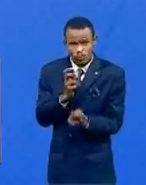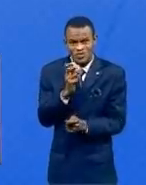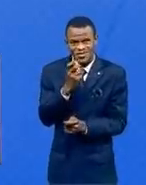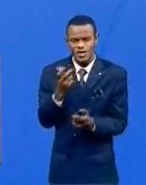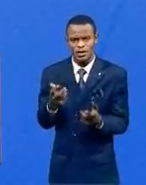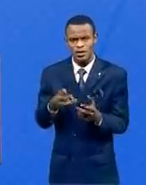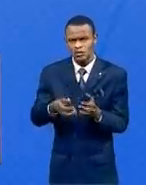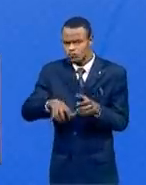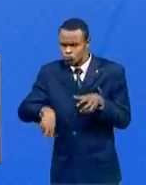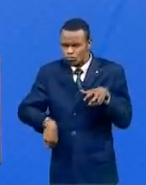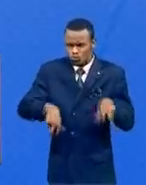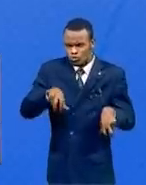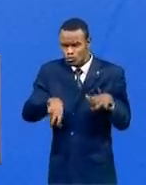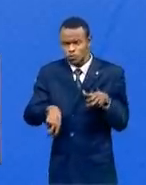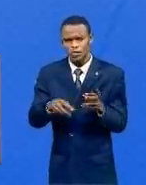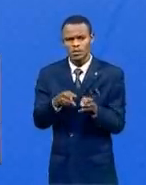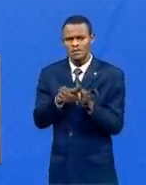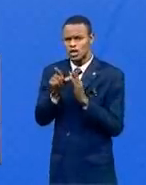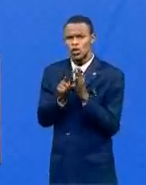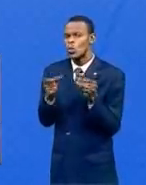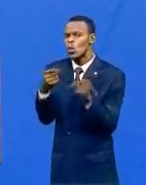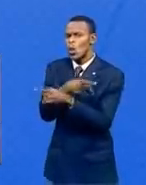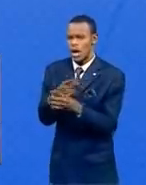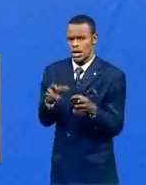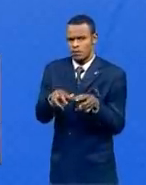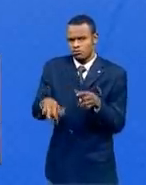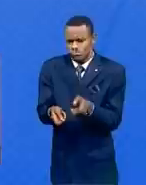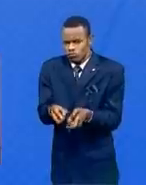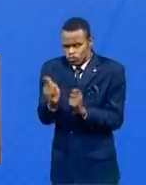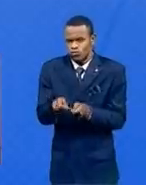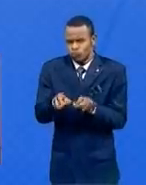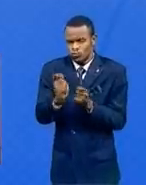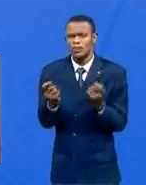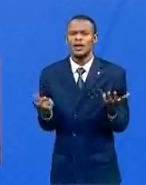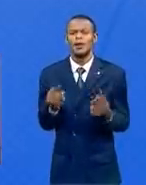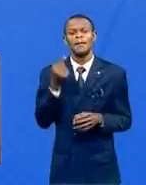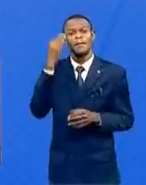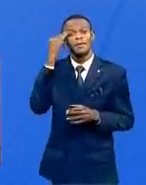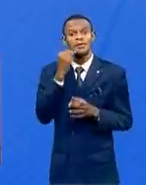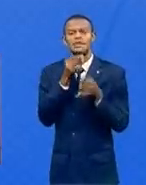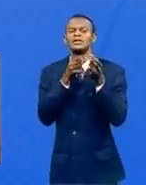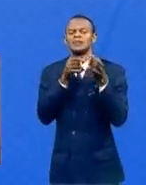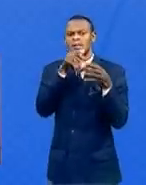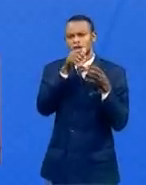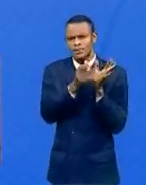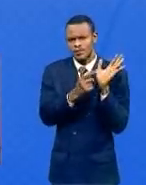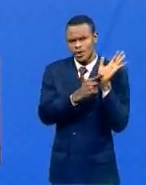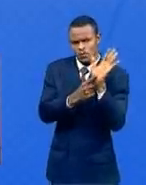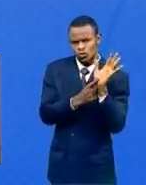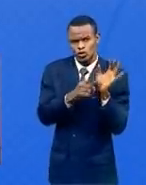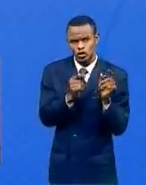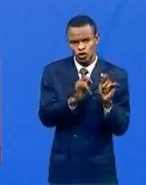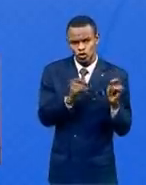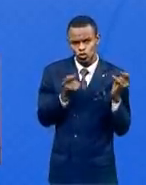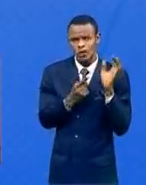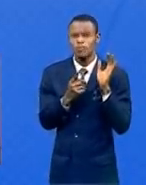Premier ministre a appelé le gouvernement à sévir à la suite de la diffusion d'un magazine qui révèle des cas de l'exploitation illicite de